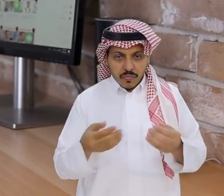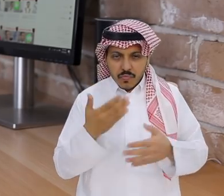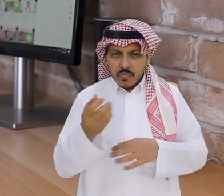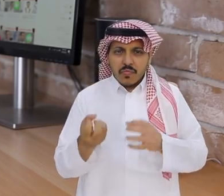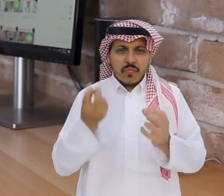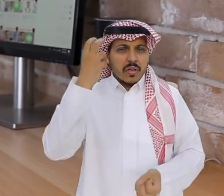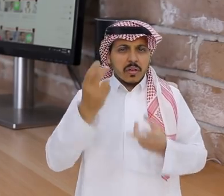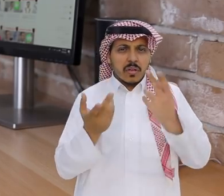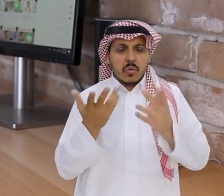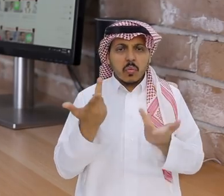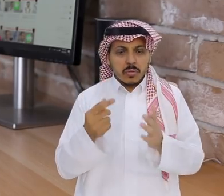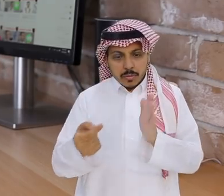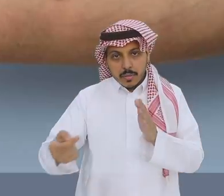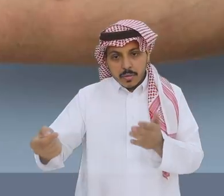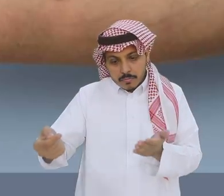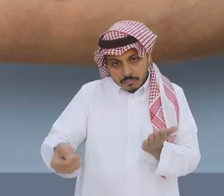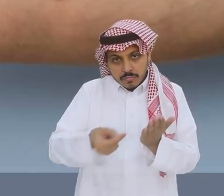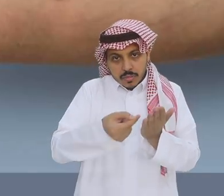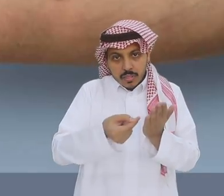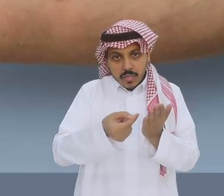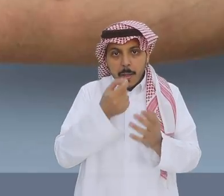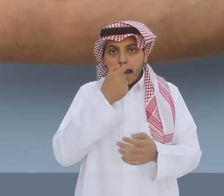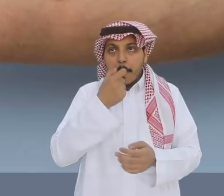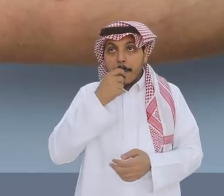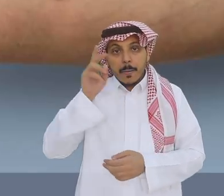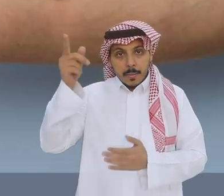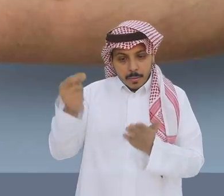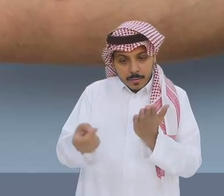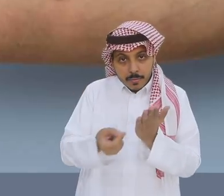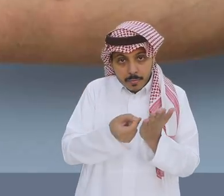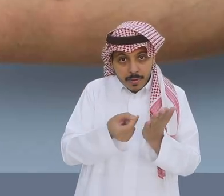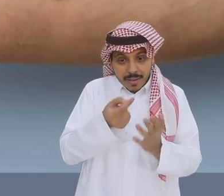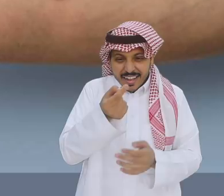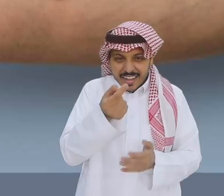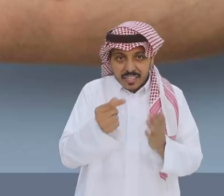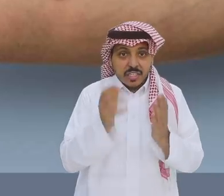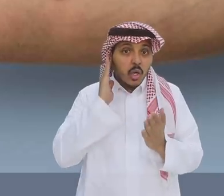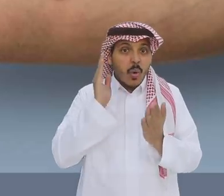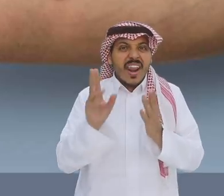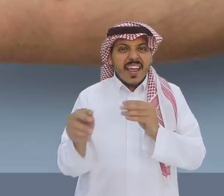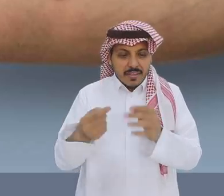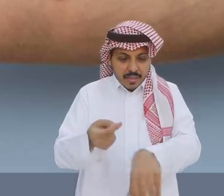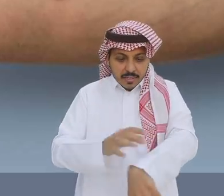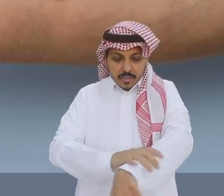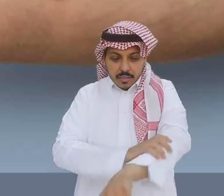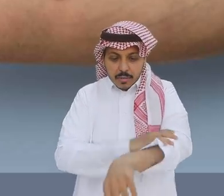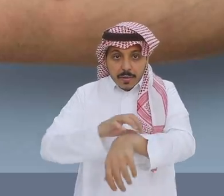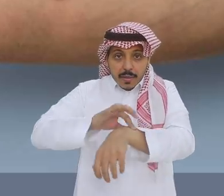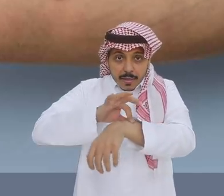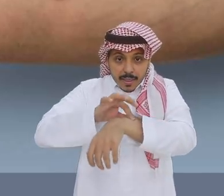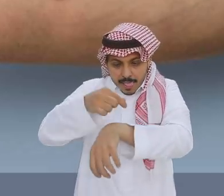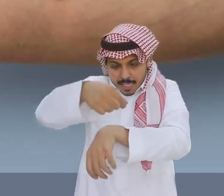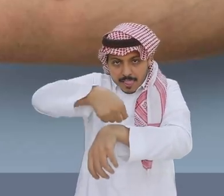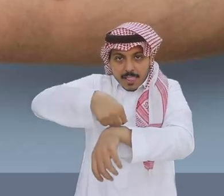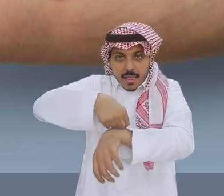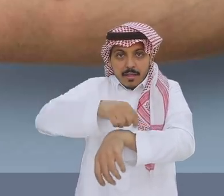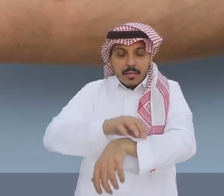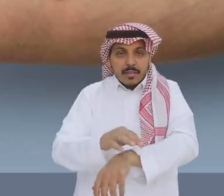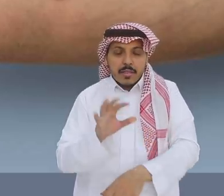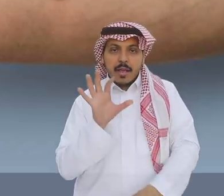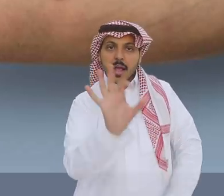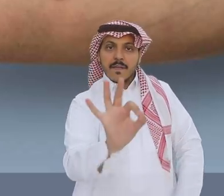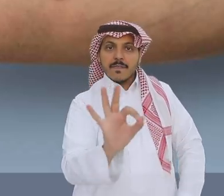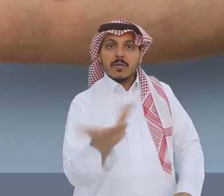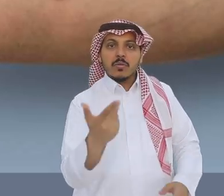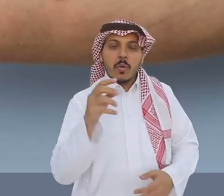تدمج داخل الجلد، وهذه الشريحة حتمكن من اكتشاف 4 أنواع من السرطانات بشكل مبكر، عافانا